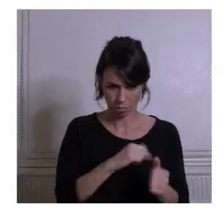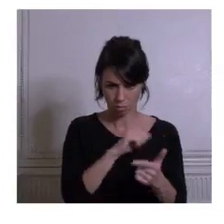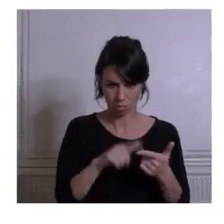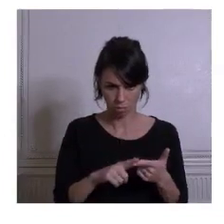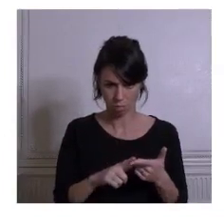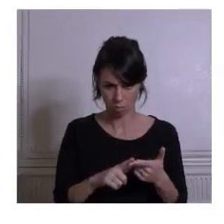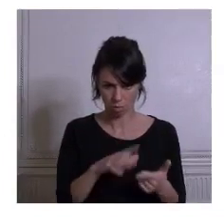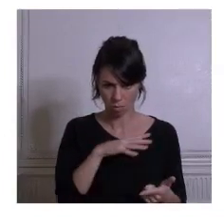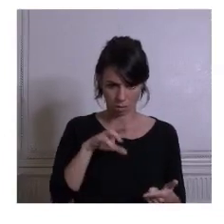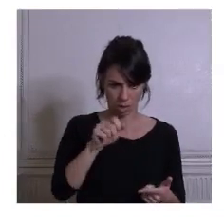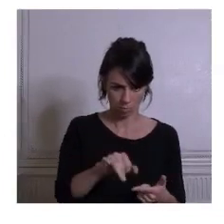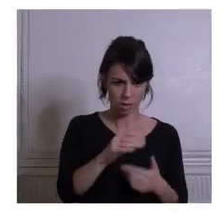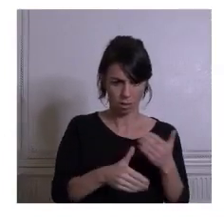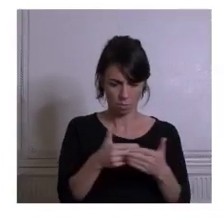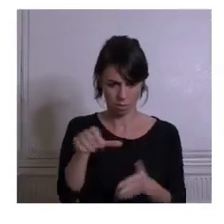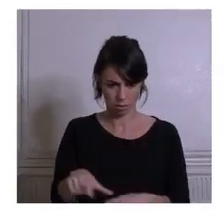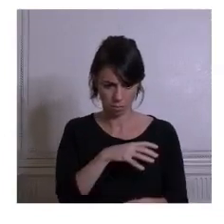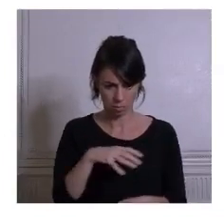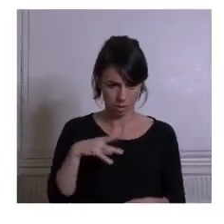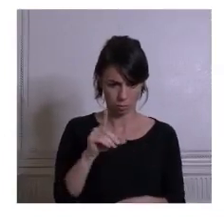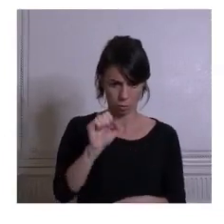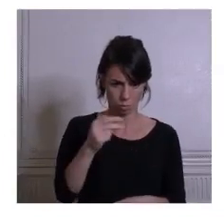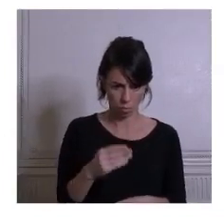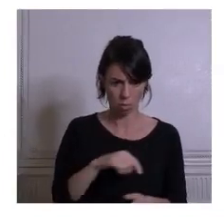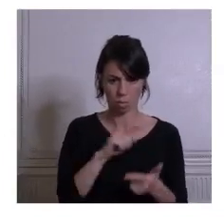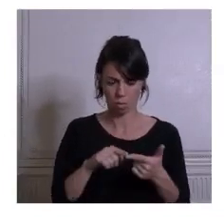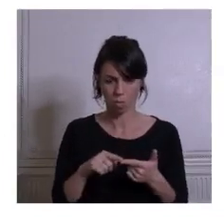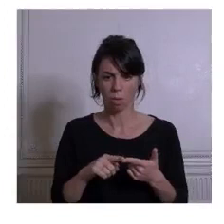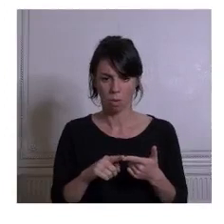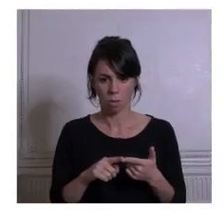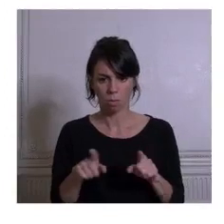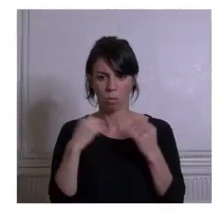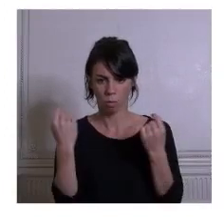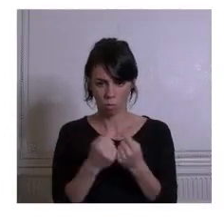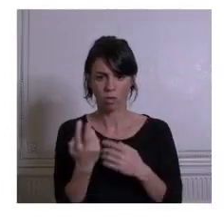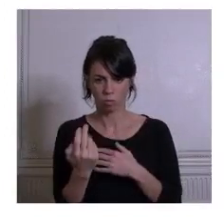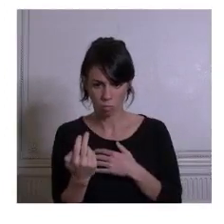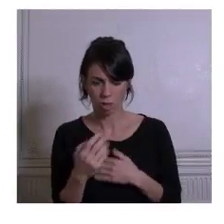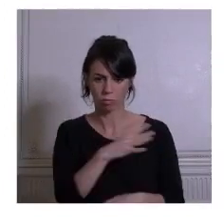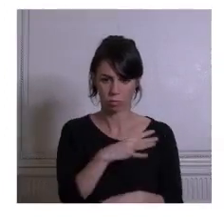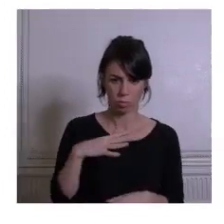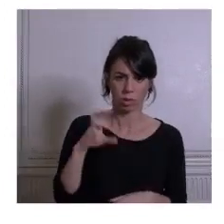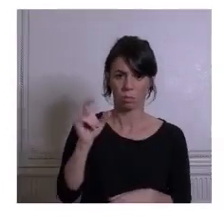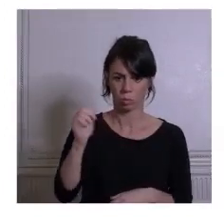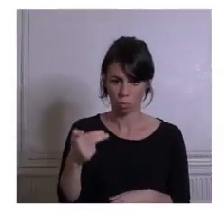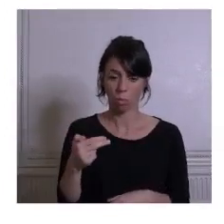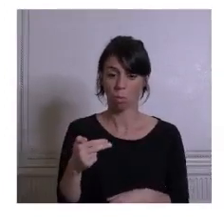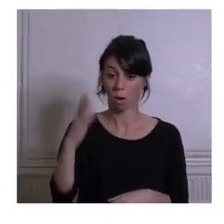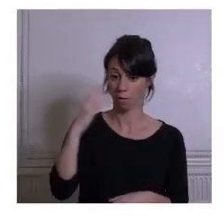information du Conseil. Est-ce qu'il y a des questions sur ces décisions municipales? Madame Kelly. Juste une question